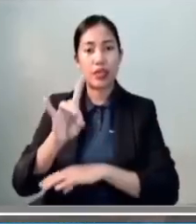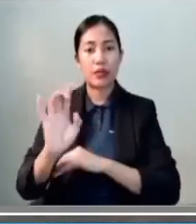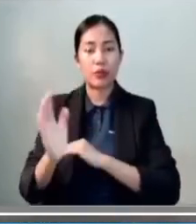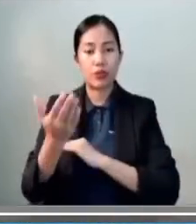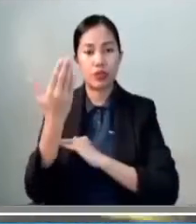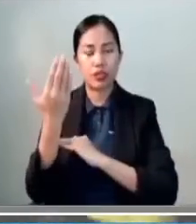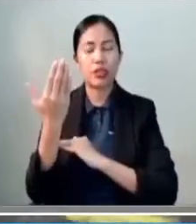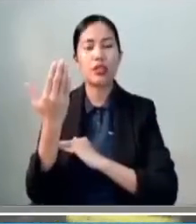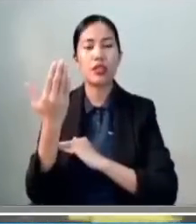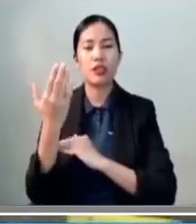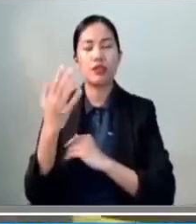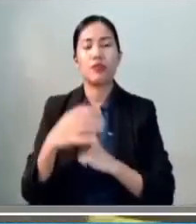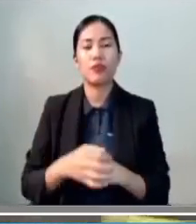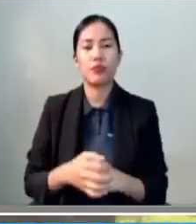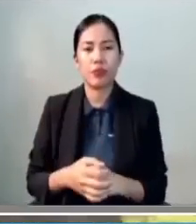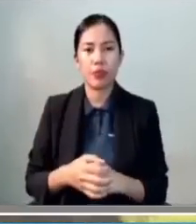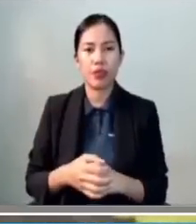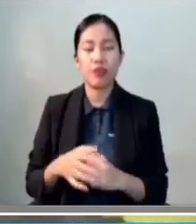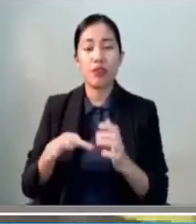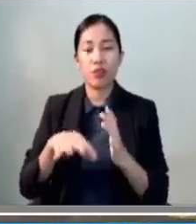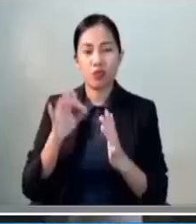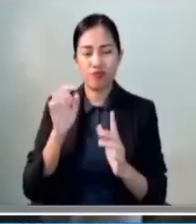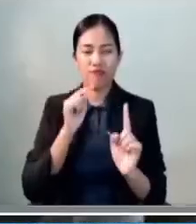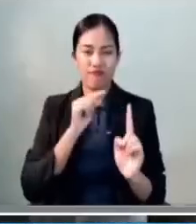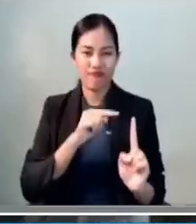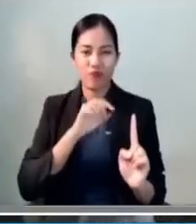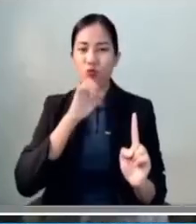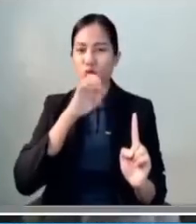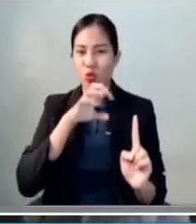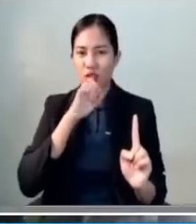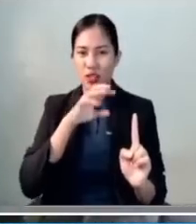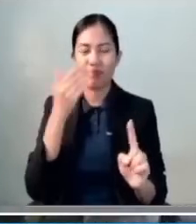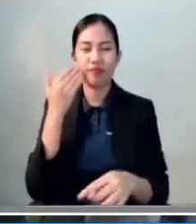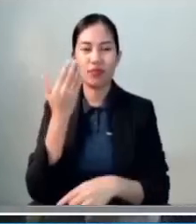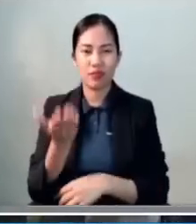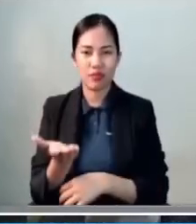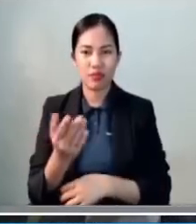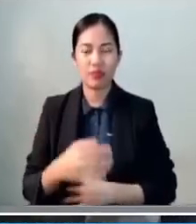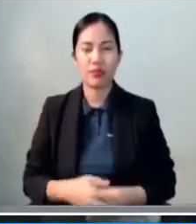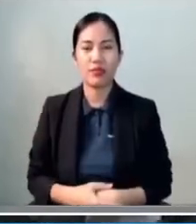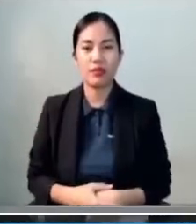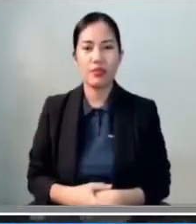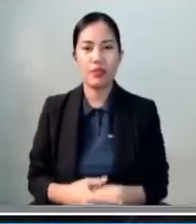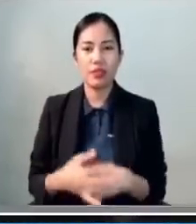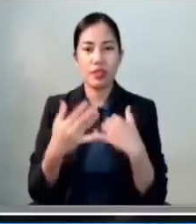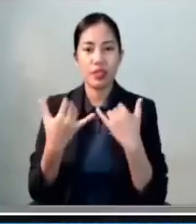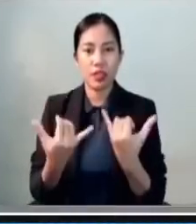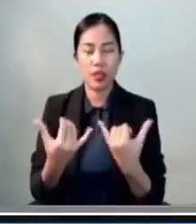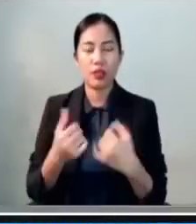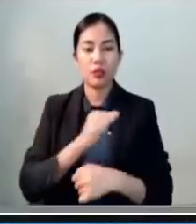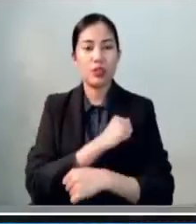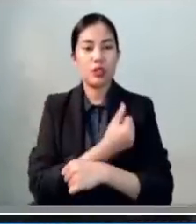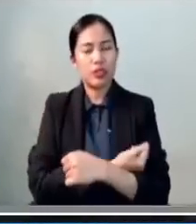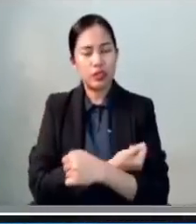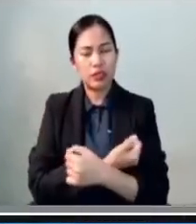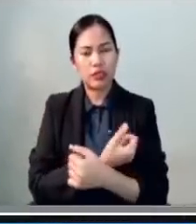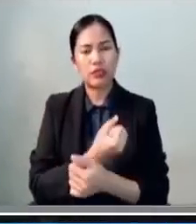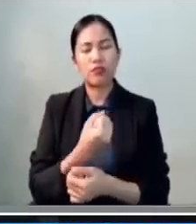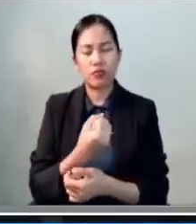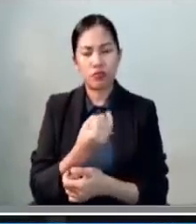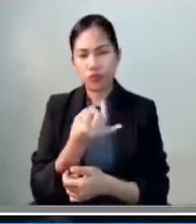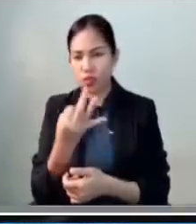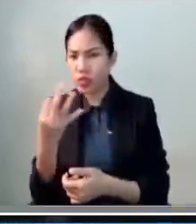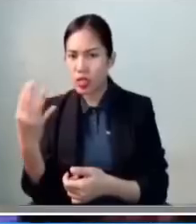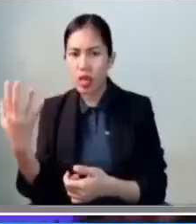nakumpirma ng BFP na nasawi sa sunog ang senior citizen. Inalam pa ng mga otoridad kung ilang bahay ang natupo at kung ilang pamilya